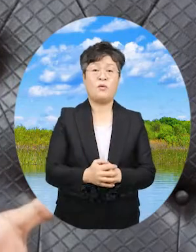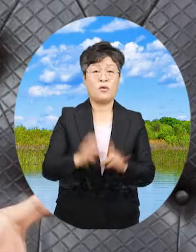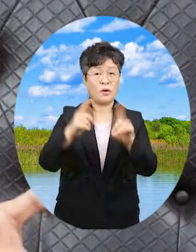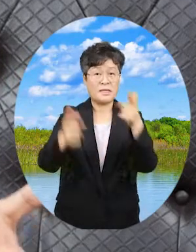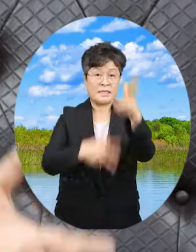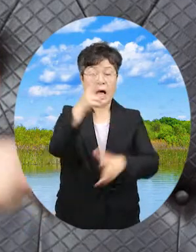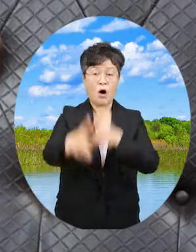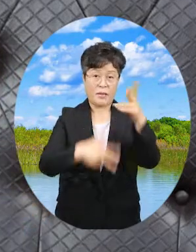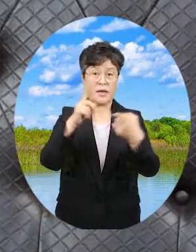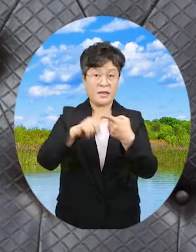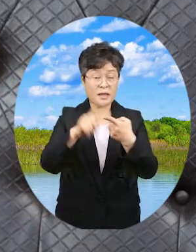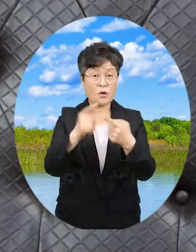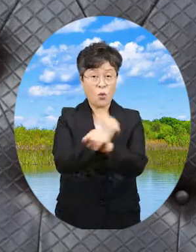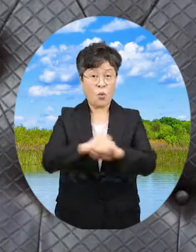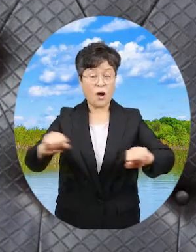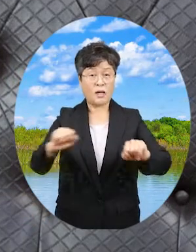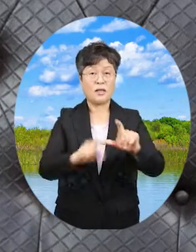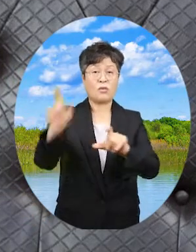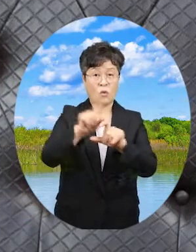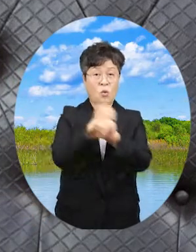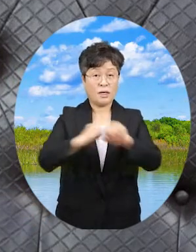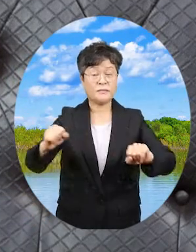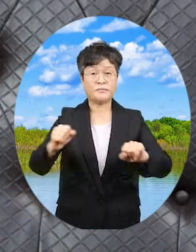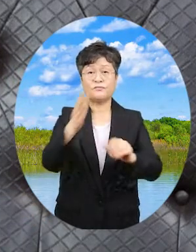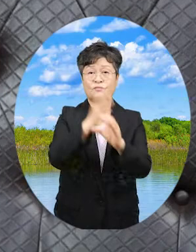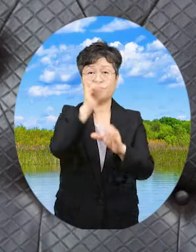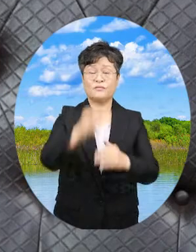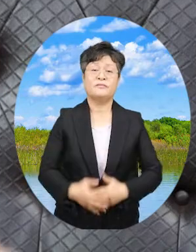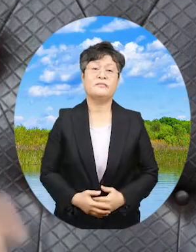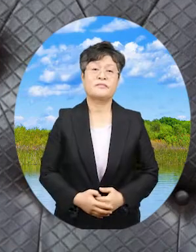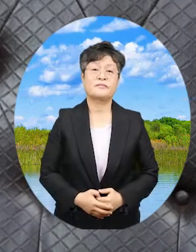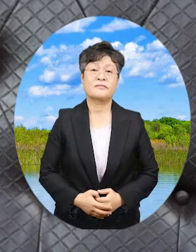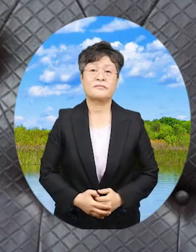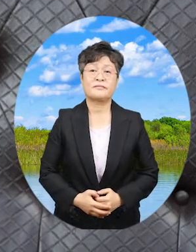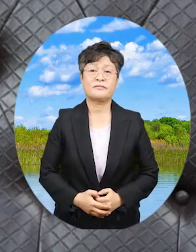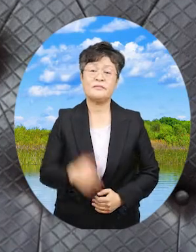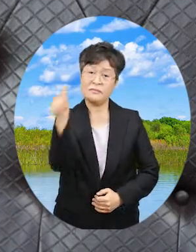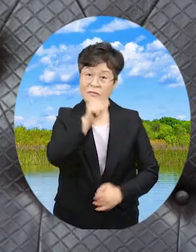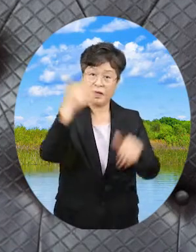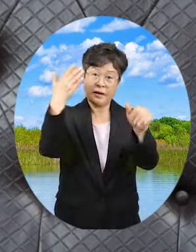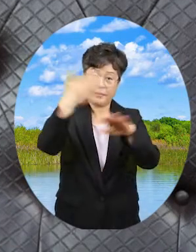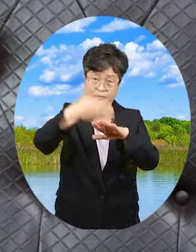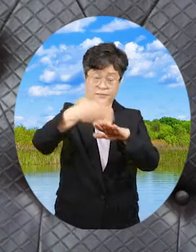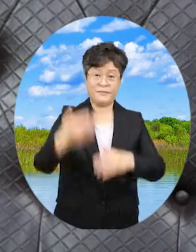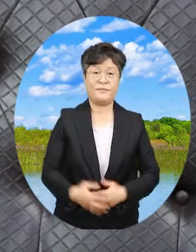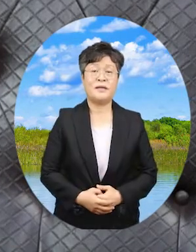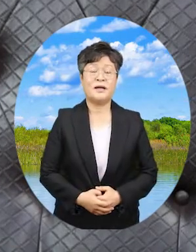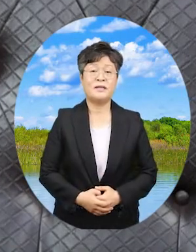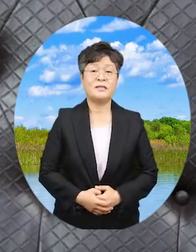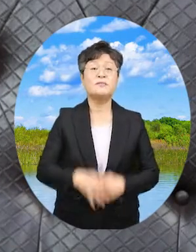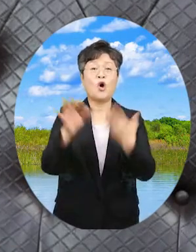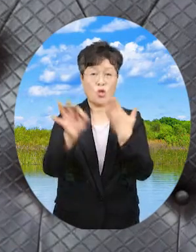마을 만들기 취지에서 이제 지역의 마을 신문 만드는 그런 운동을 하다가 지역의 고가차도를 반대하는 시민들의 그런 격렬한 저항을